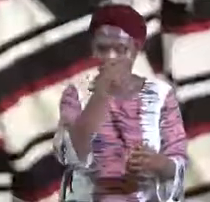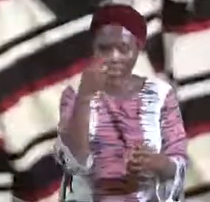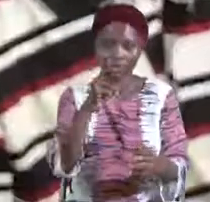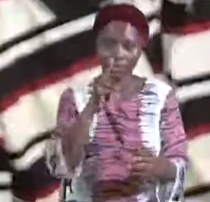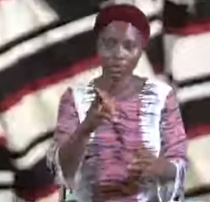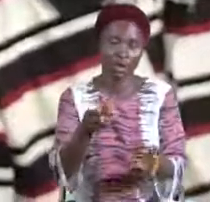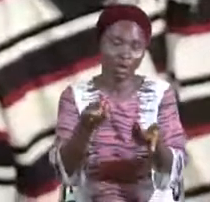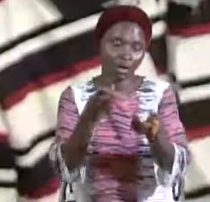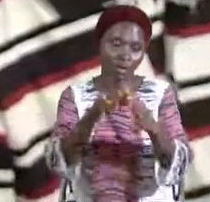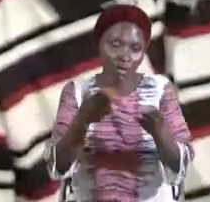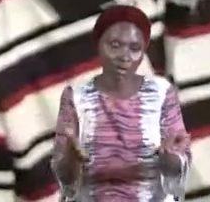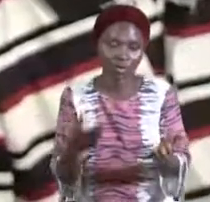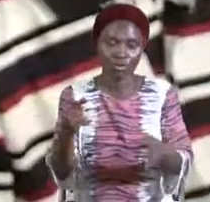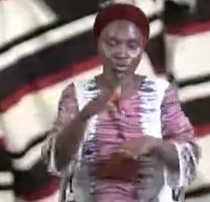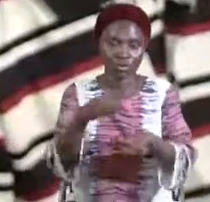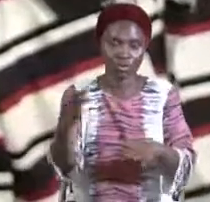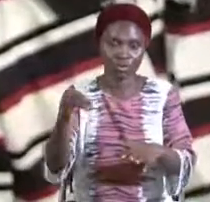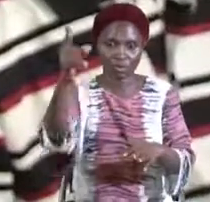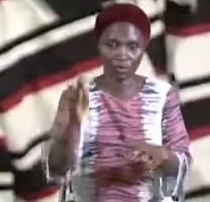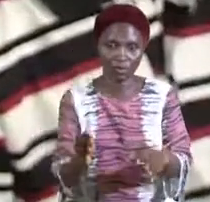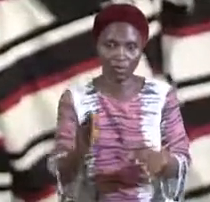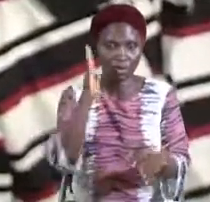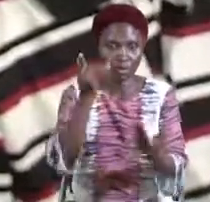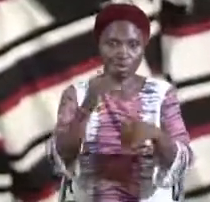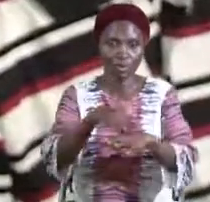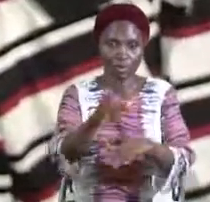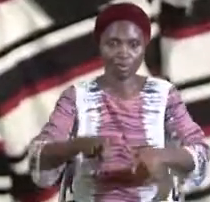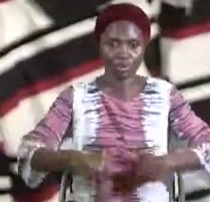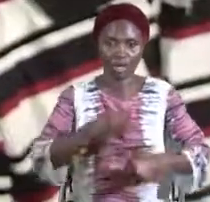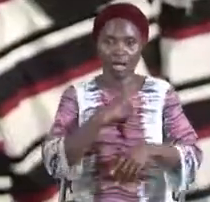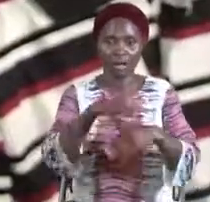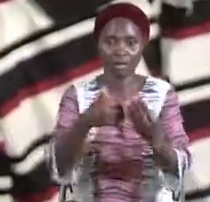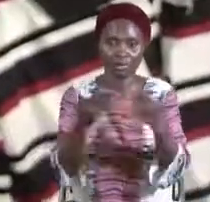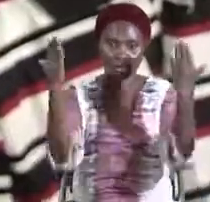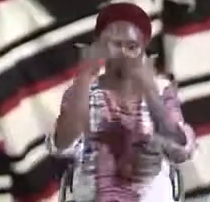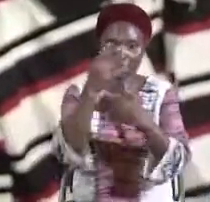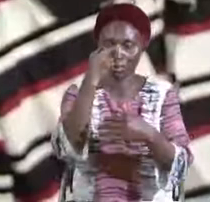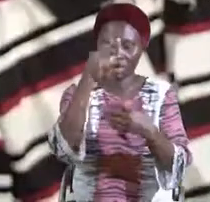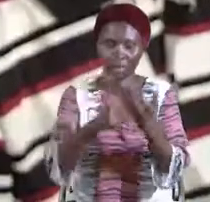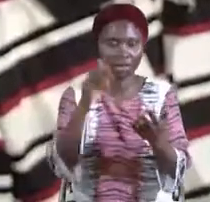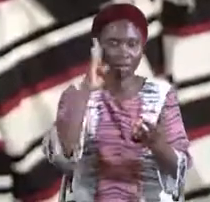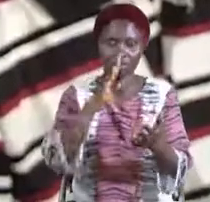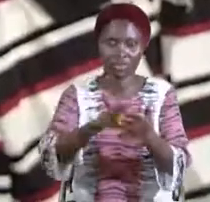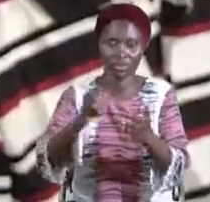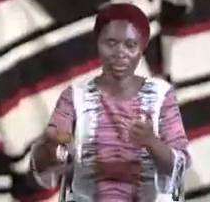vie. Et toute faiblesse sera ôtée. Et tout aveuglement sera ôté.